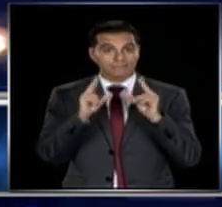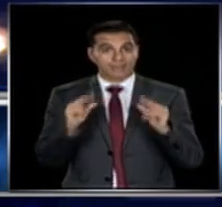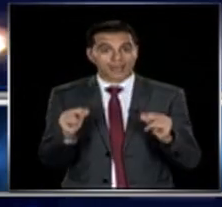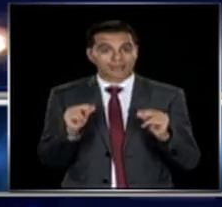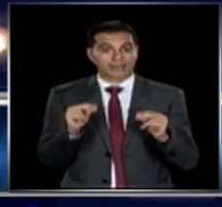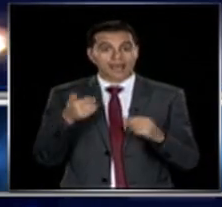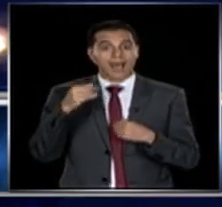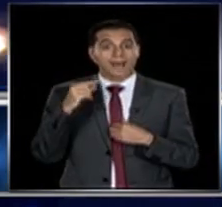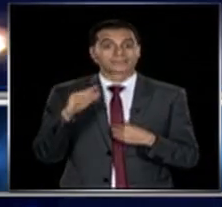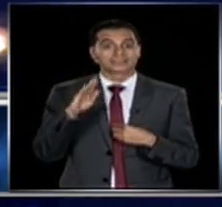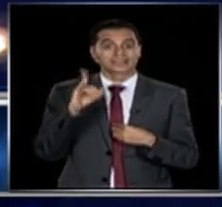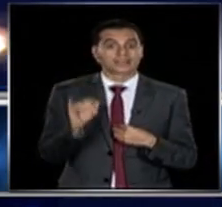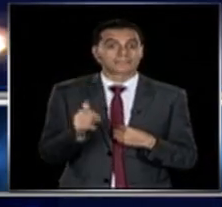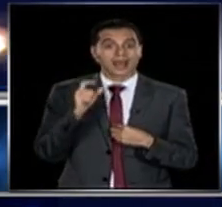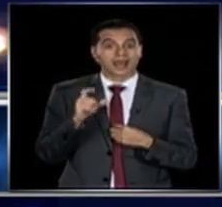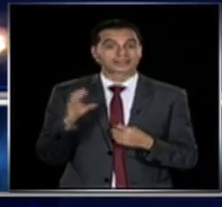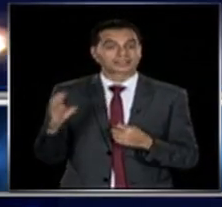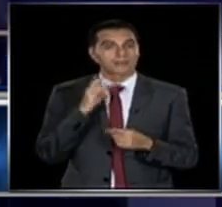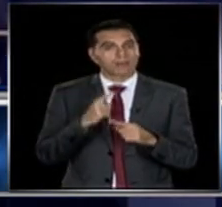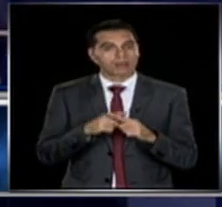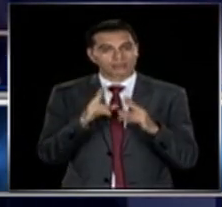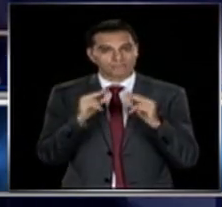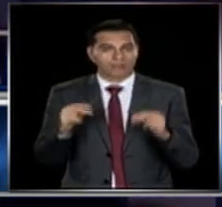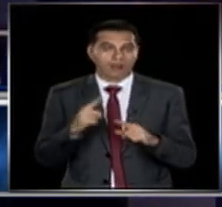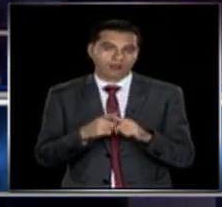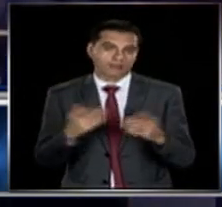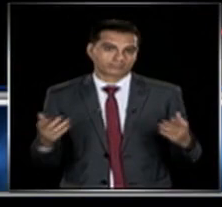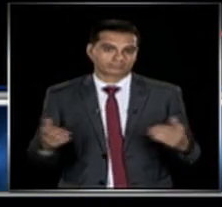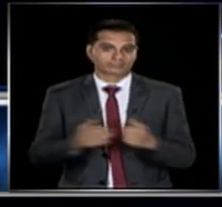أحمد سليمان، لبنان. إجابة خاطئة.